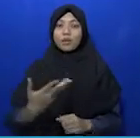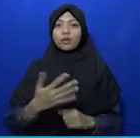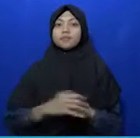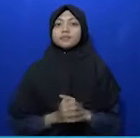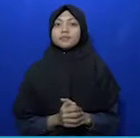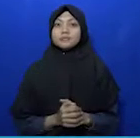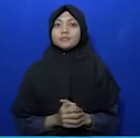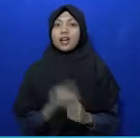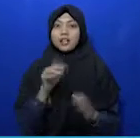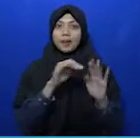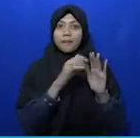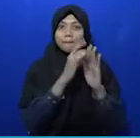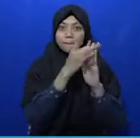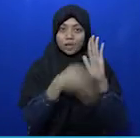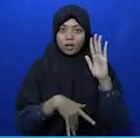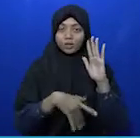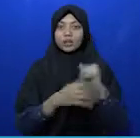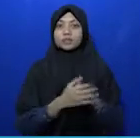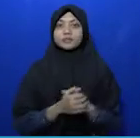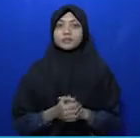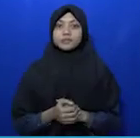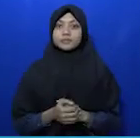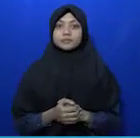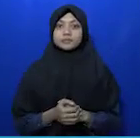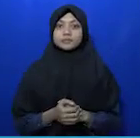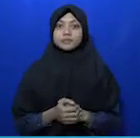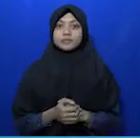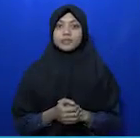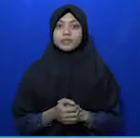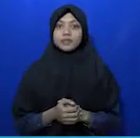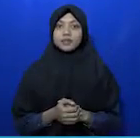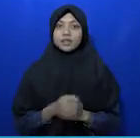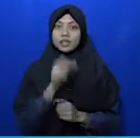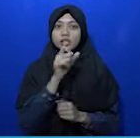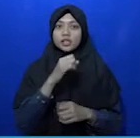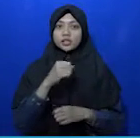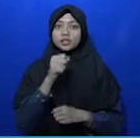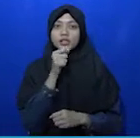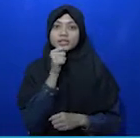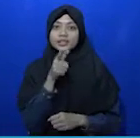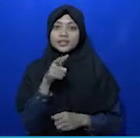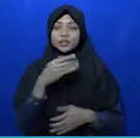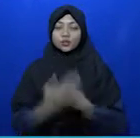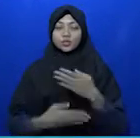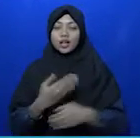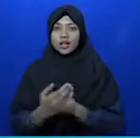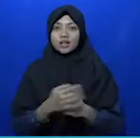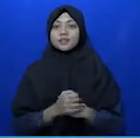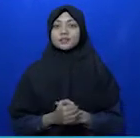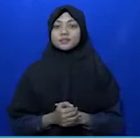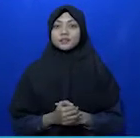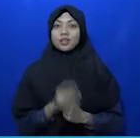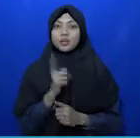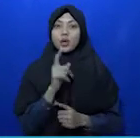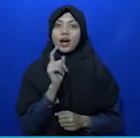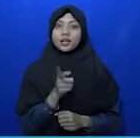mereka di peraturan SOP dari penerbitan IUPK. Nah, di dalam hal itu